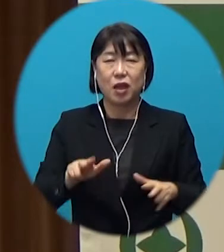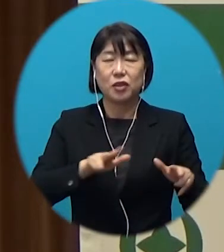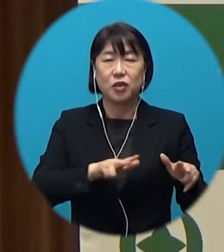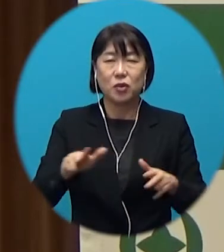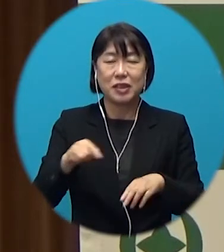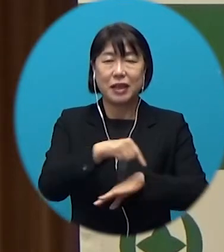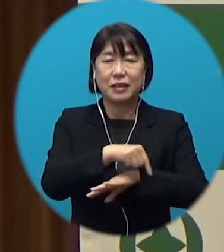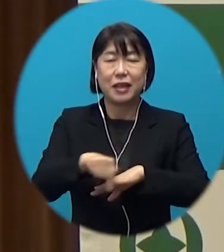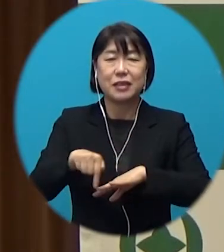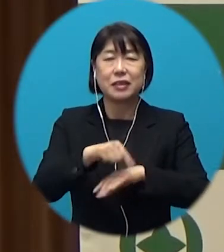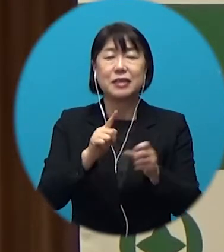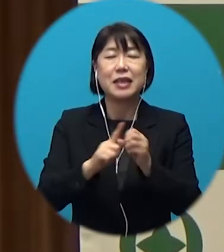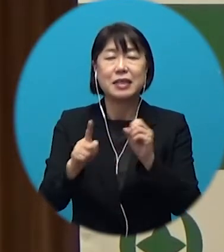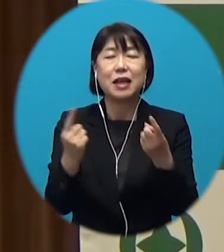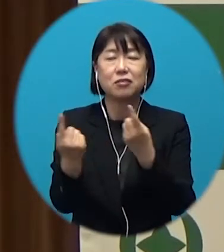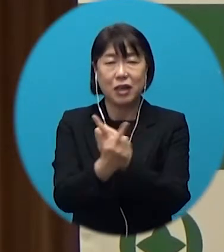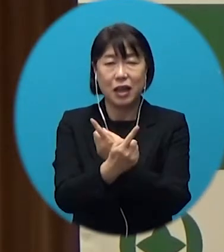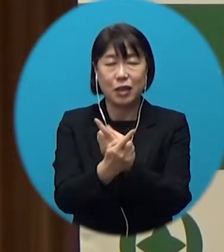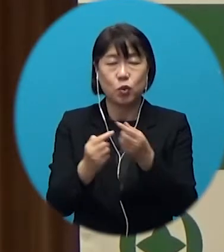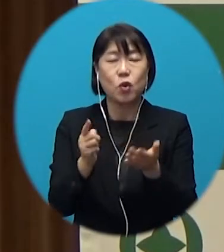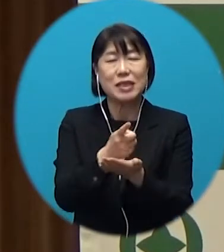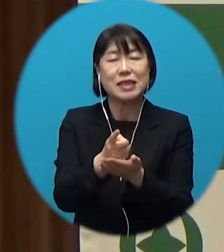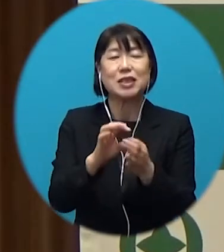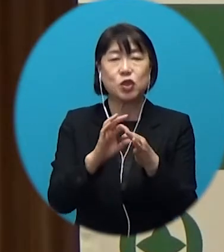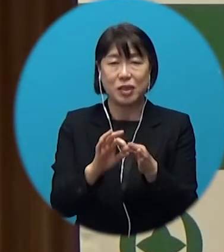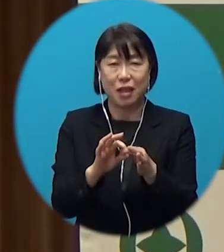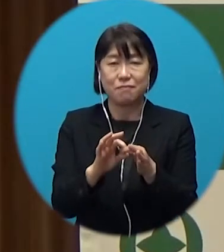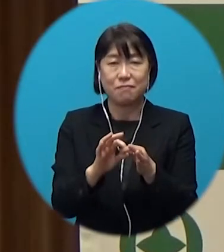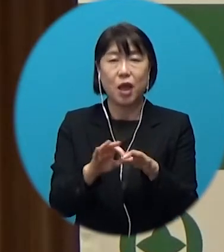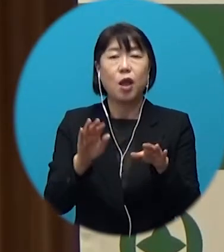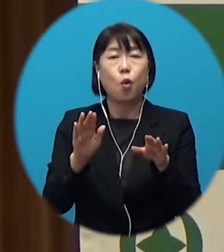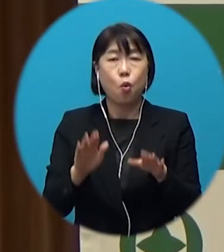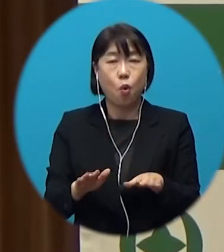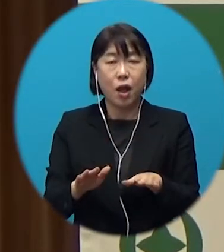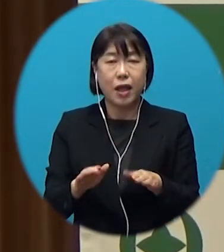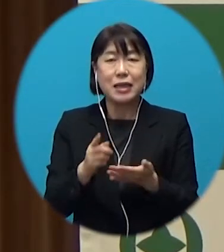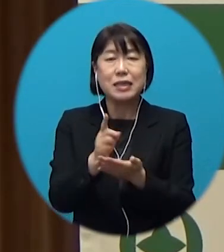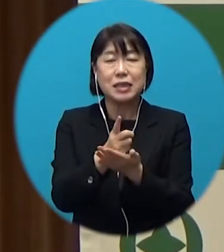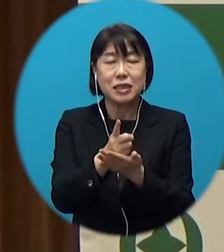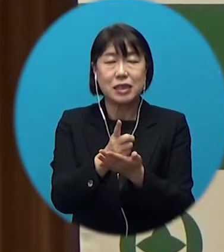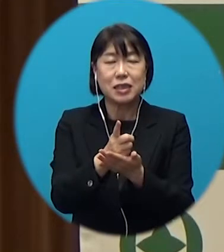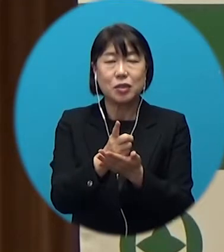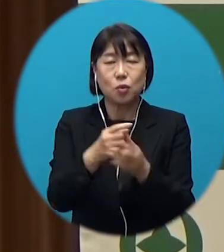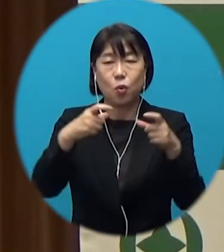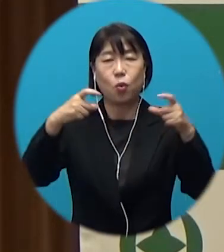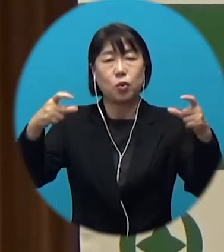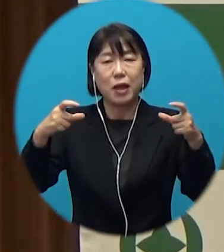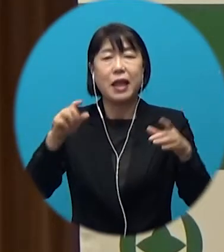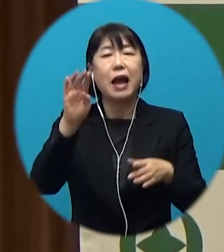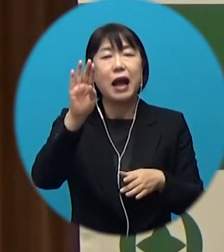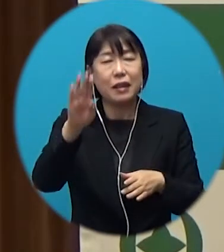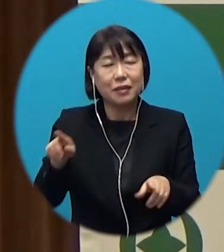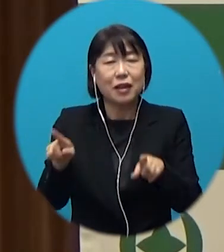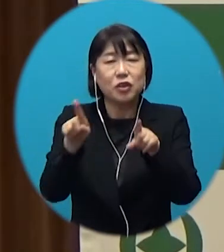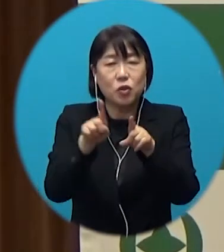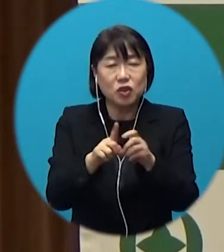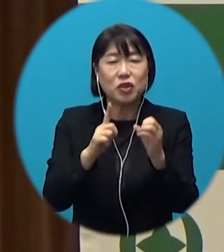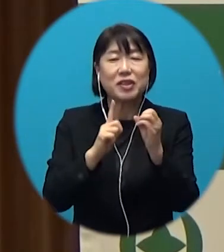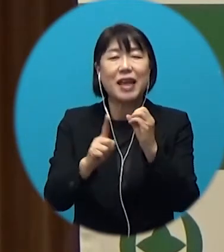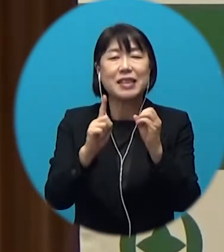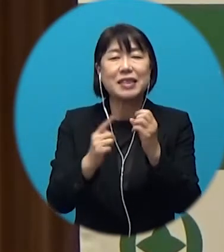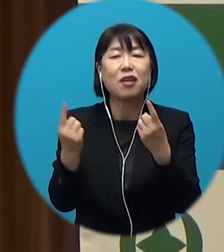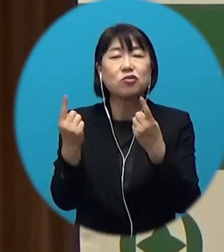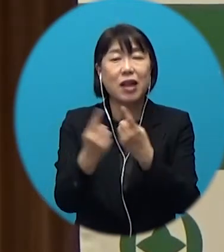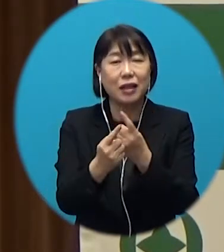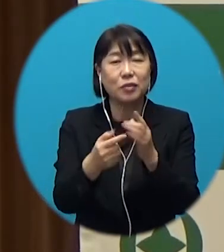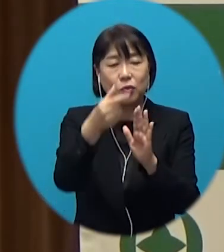推進指針についてになります。今回この指針に立ち入れずにですね、新たに寄り添うデジタル化ということを立ち